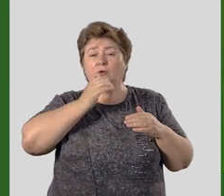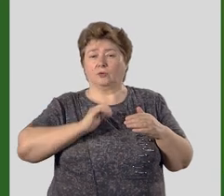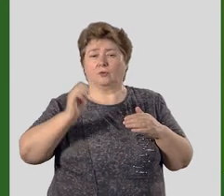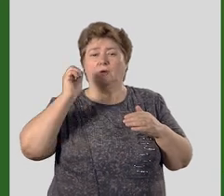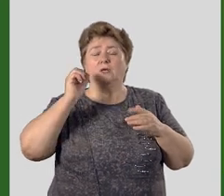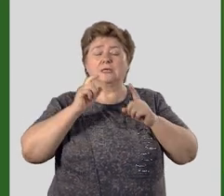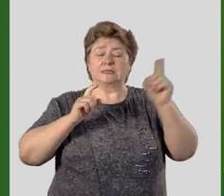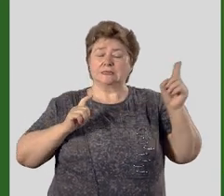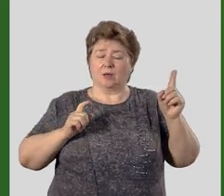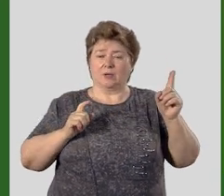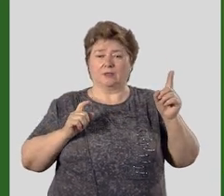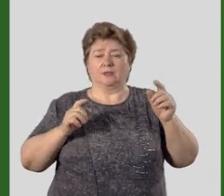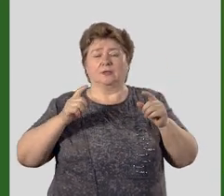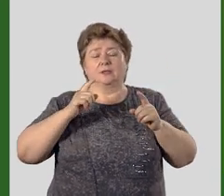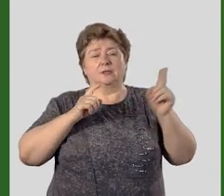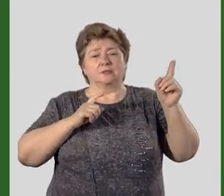юго-юго-запад,